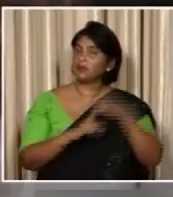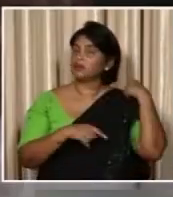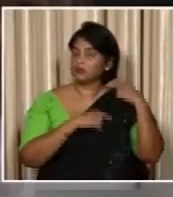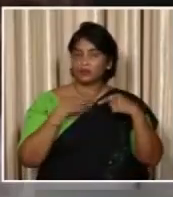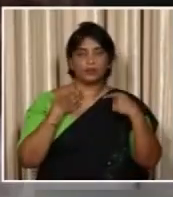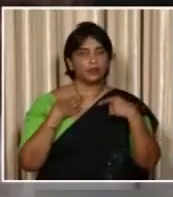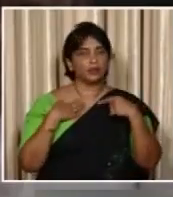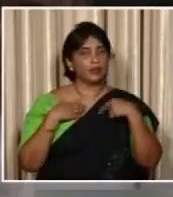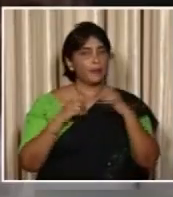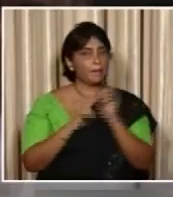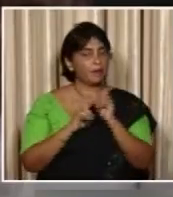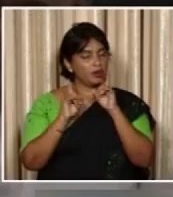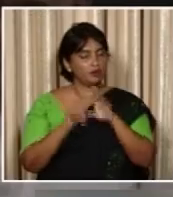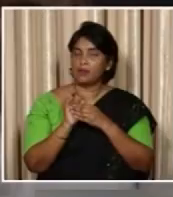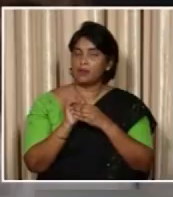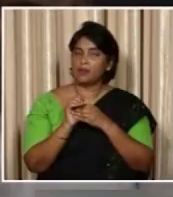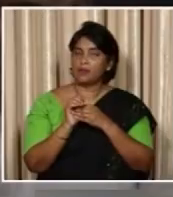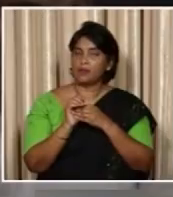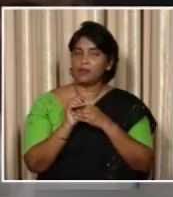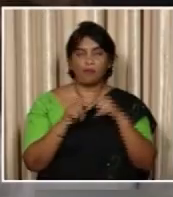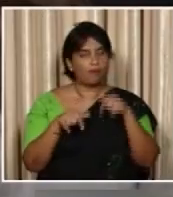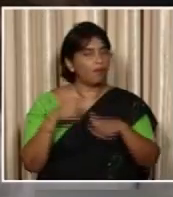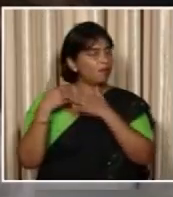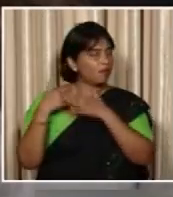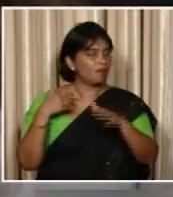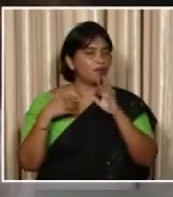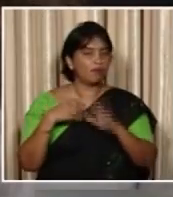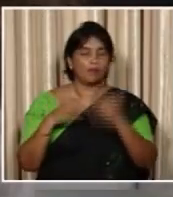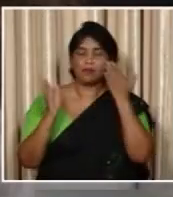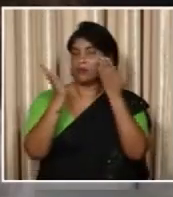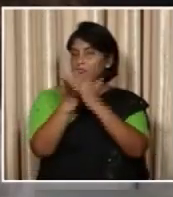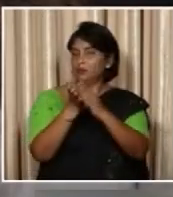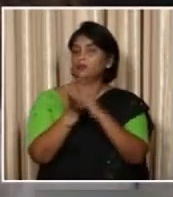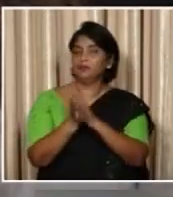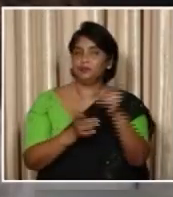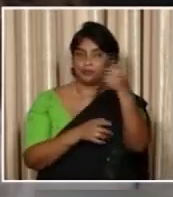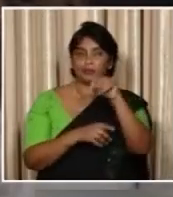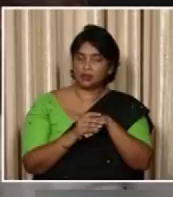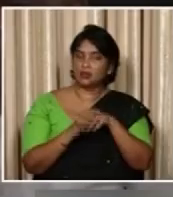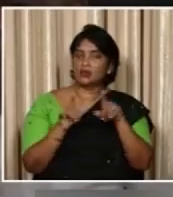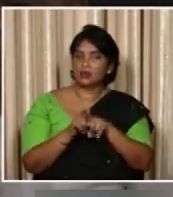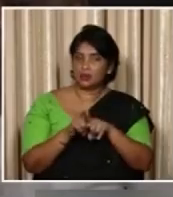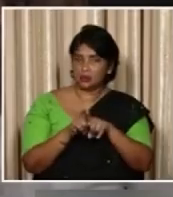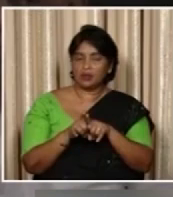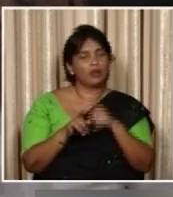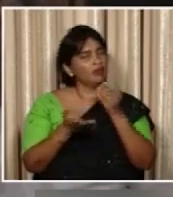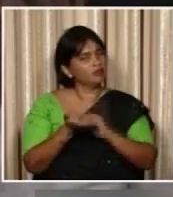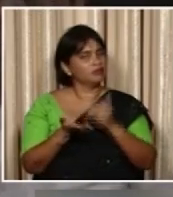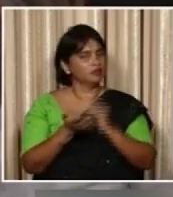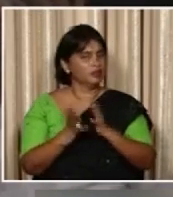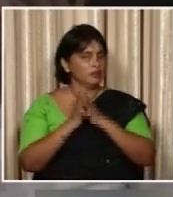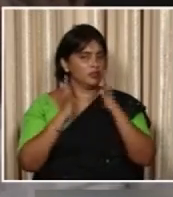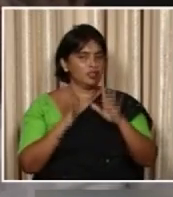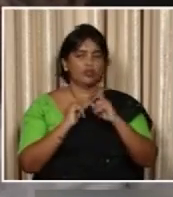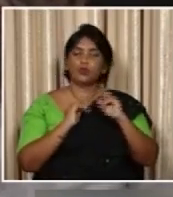අපි පලස්තීනය වගේම ඒ ජනතාව වෙනුවෙන් අද දක්වාම පෙනී සිටින බවට ඔබට සිහිපත් කරන්න කැමැති. අවස්ථා ගණනාවකදී